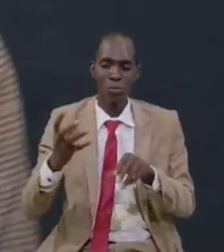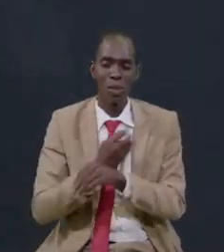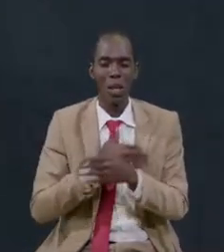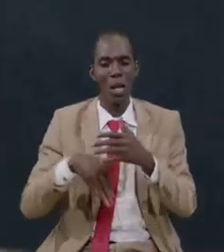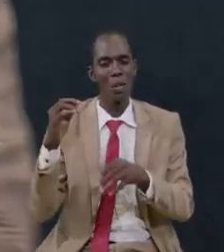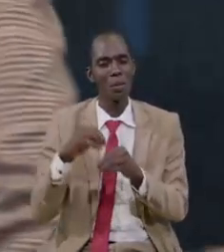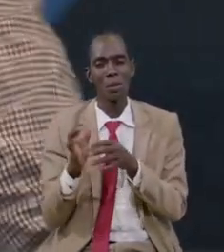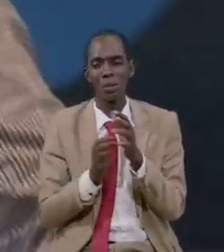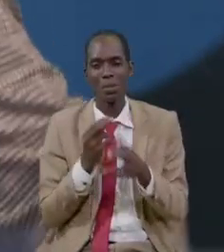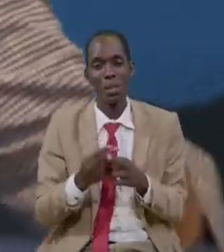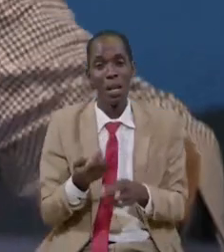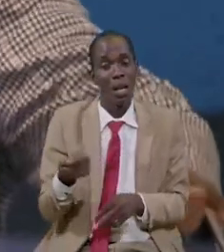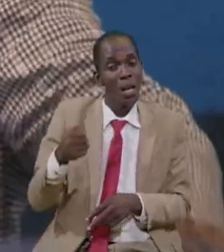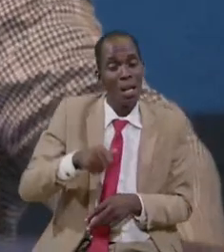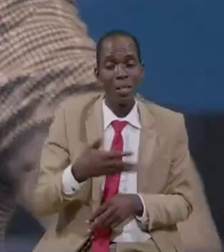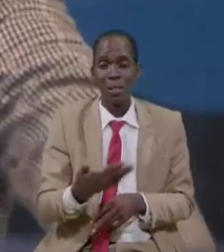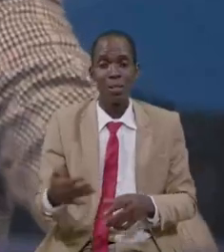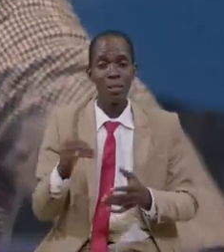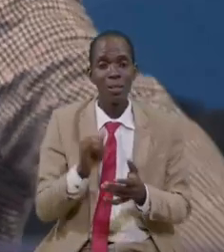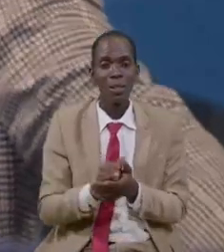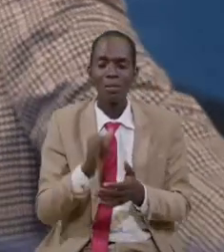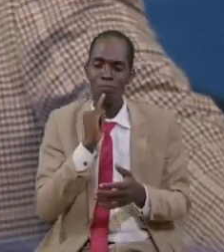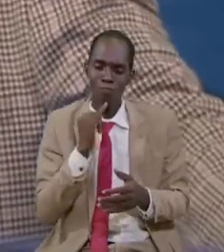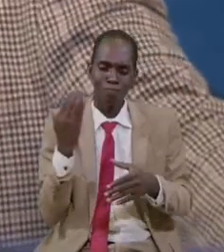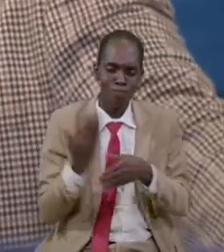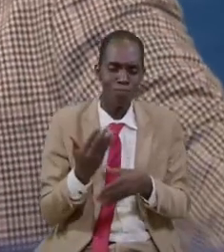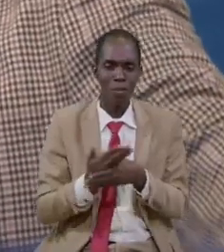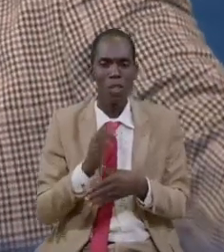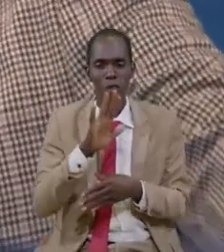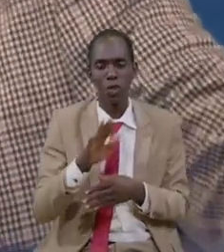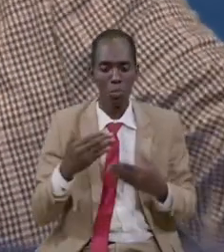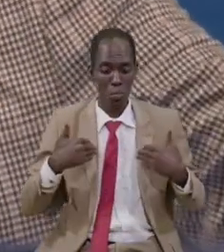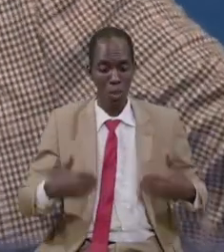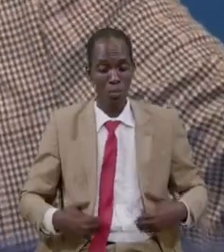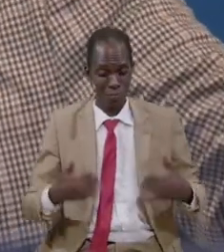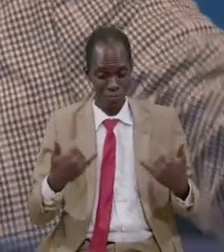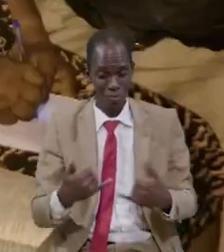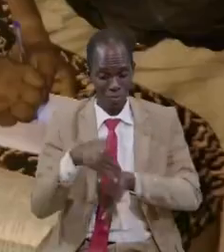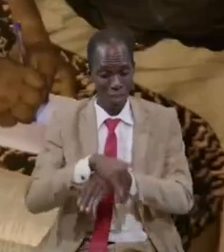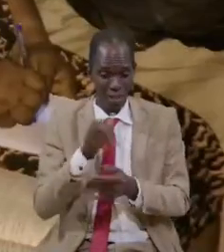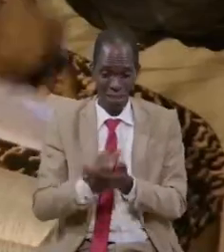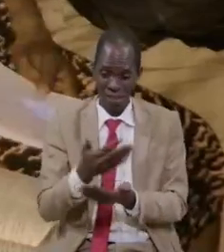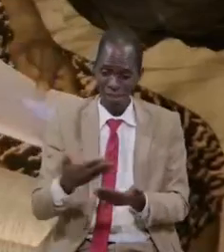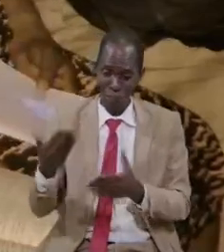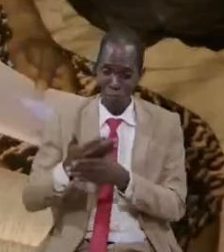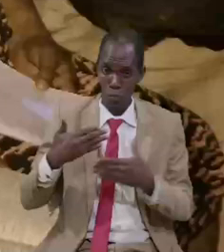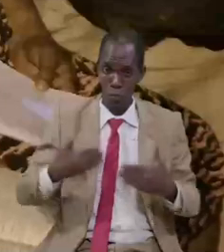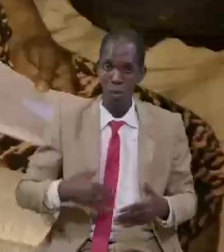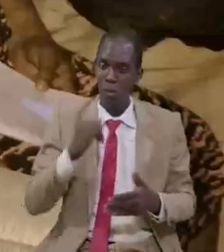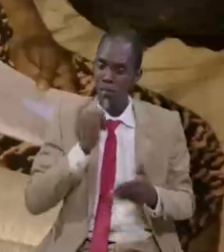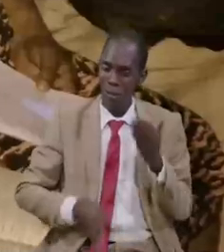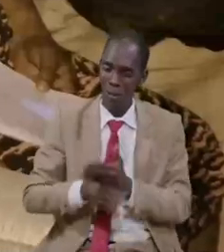Tout ce qui tourmente n'importe quelle partie de ton corps ce soir, c'est parti au nom de Jésus.